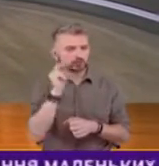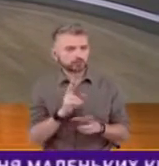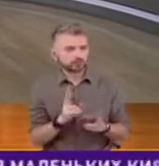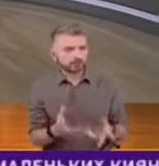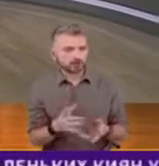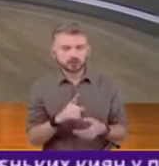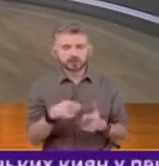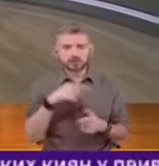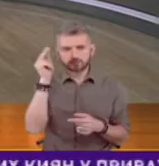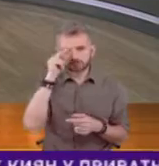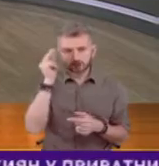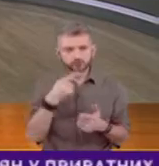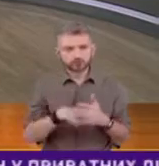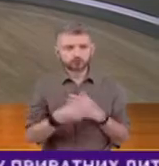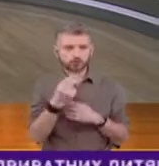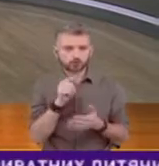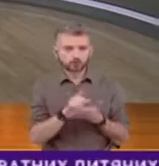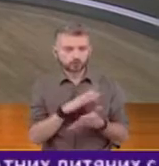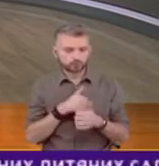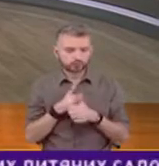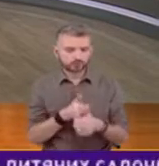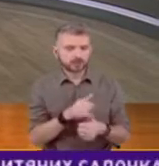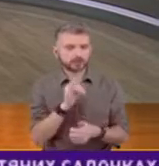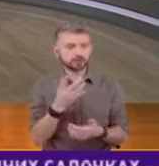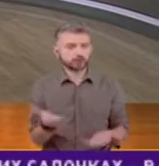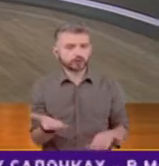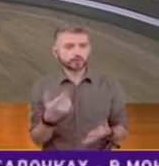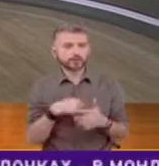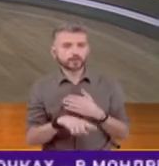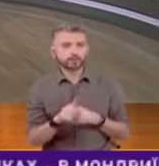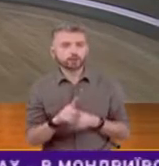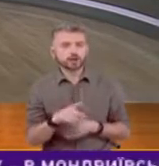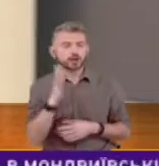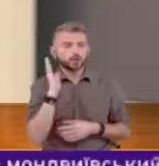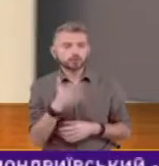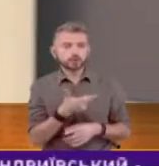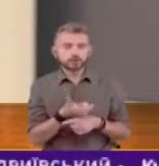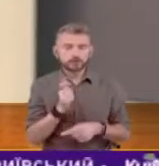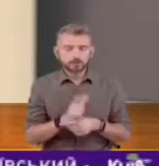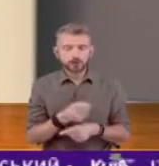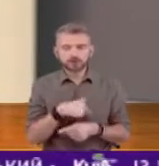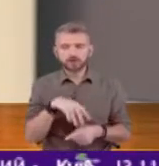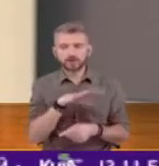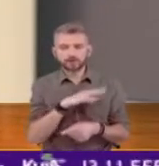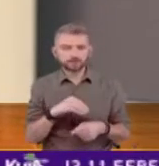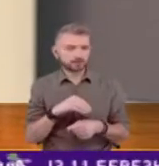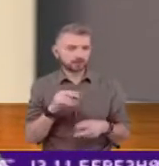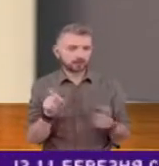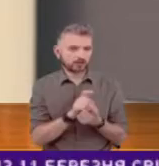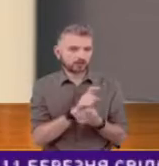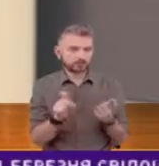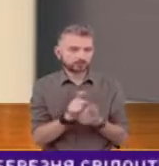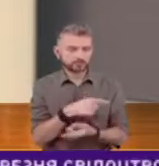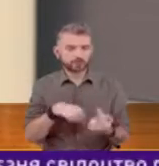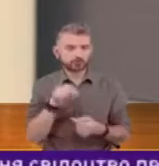і навчаються, тому що гроші мають ходити, за як ми тільки що сказали, за дитину. Тому будуть найбільше, ми всі списи ламаємо навколо